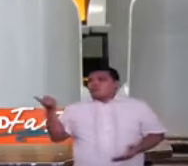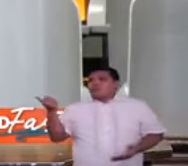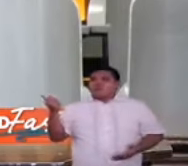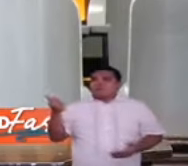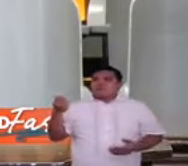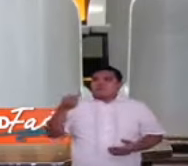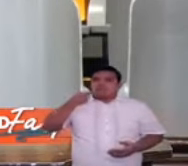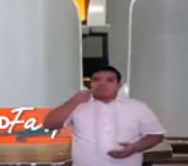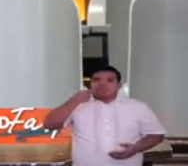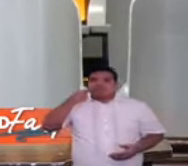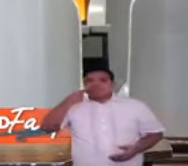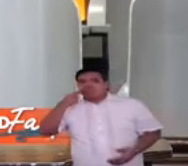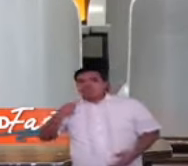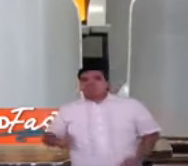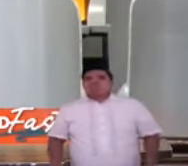them.